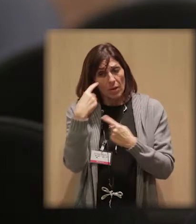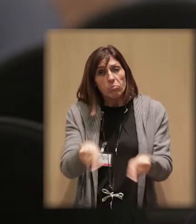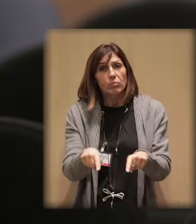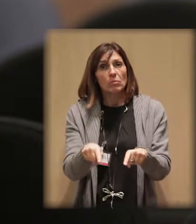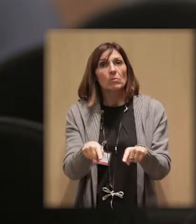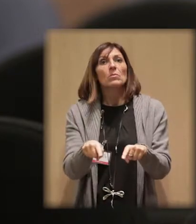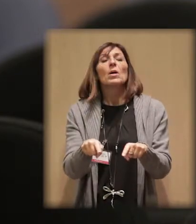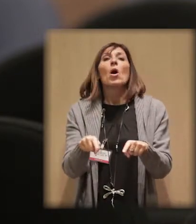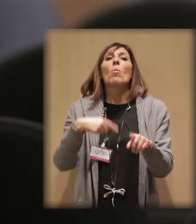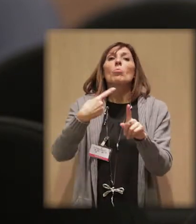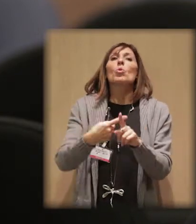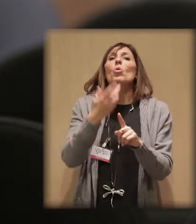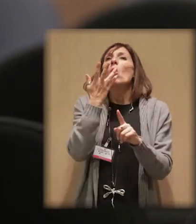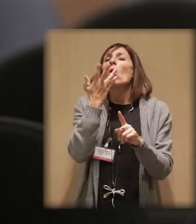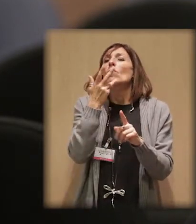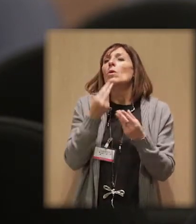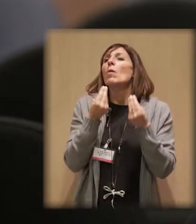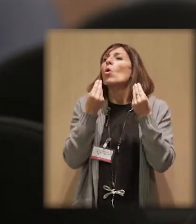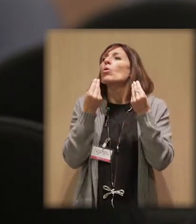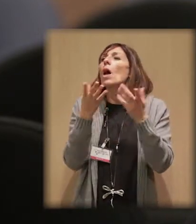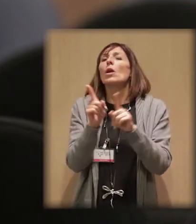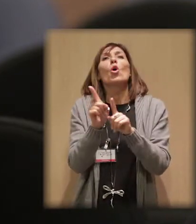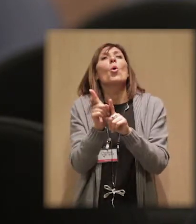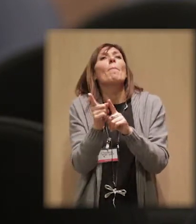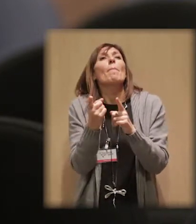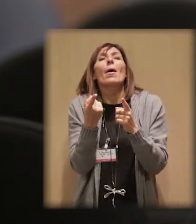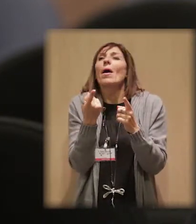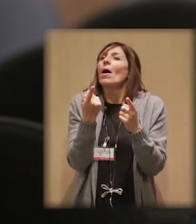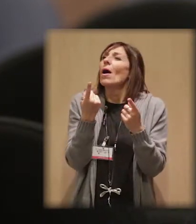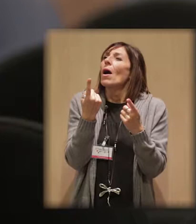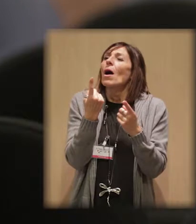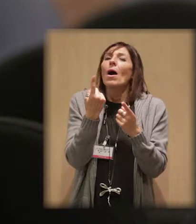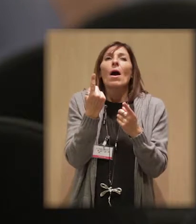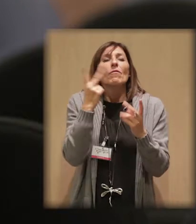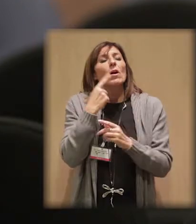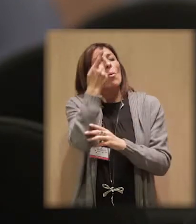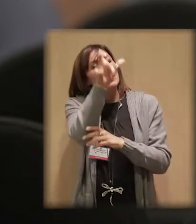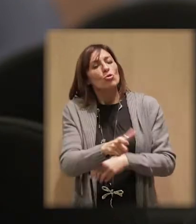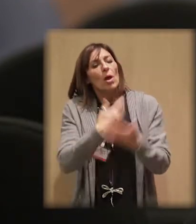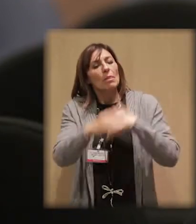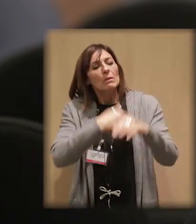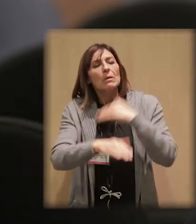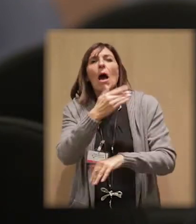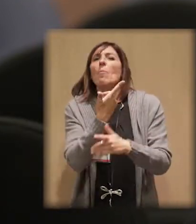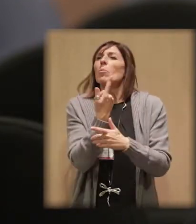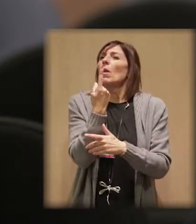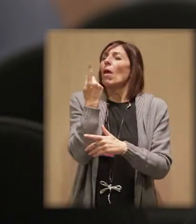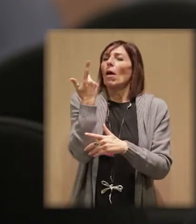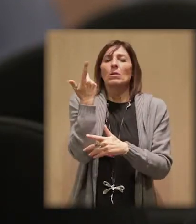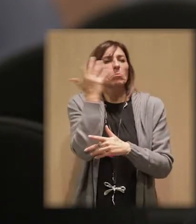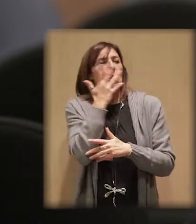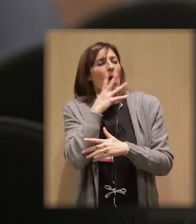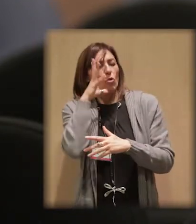anche dare una ventata di freschezza. Perché? Perché è sbagliato considerare la